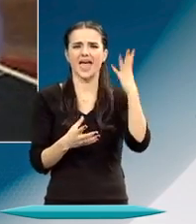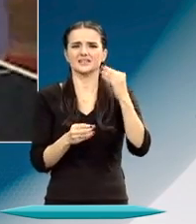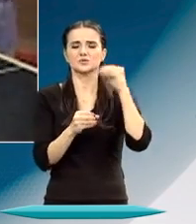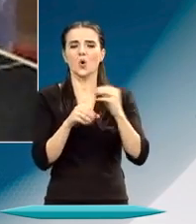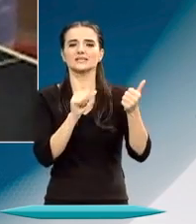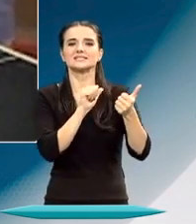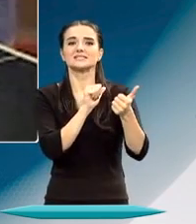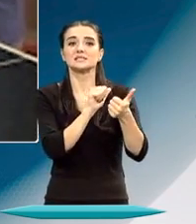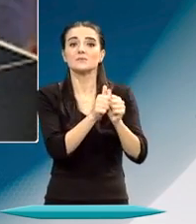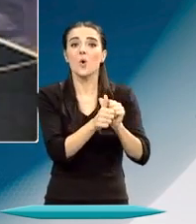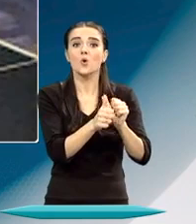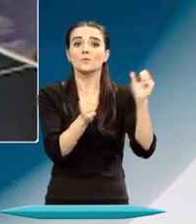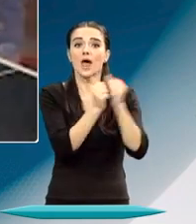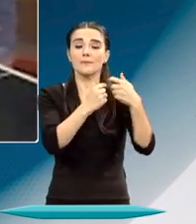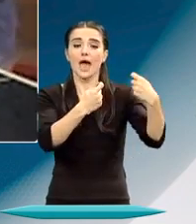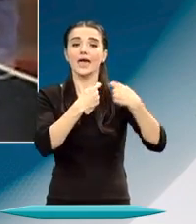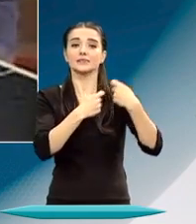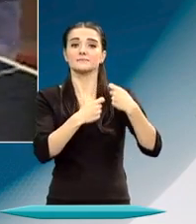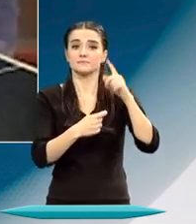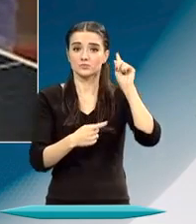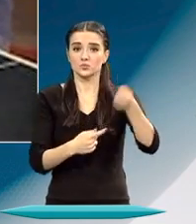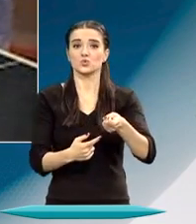sonunda sporla eğitimle tanışırlar.